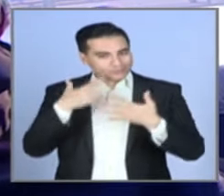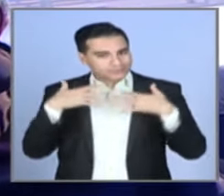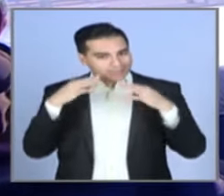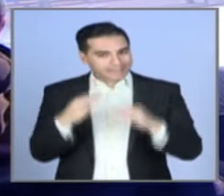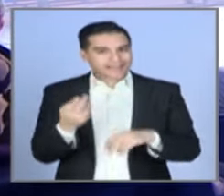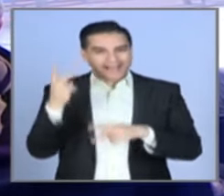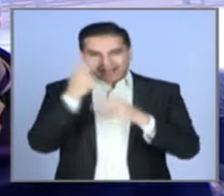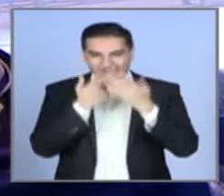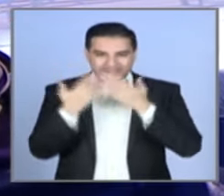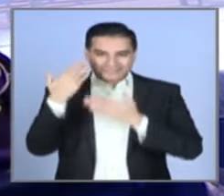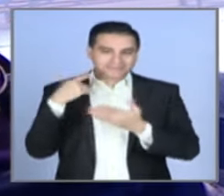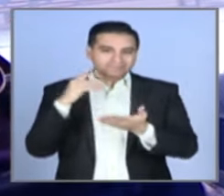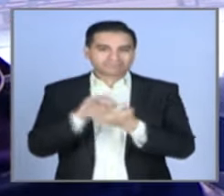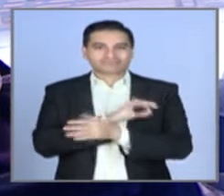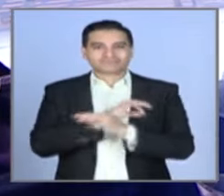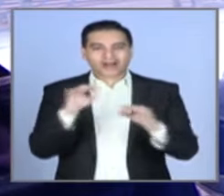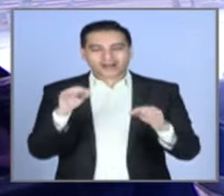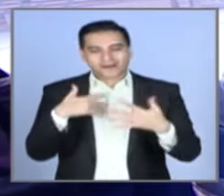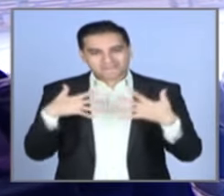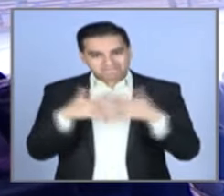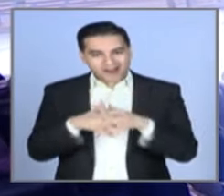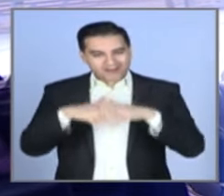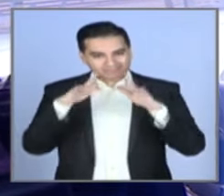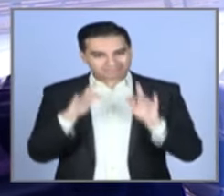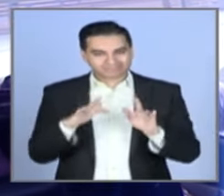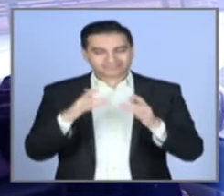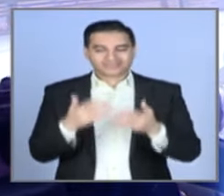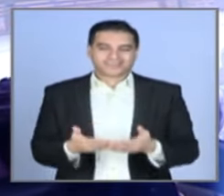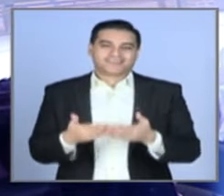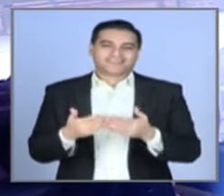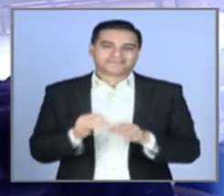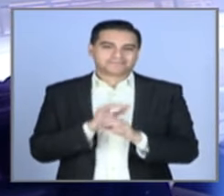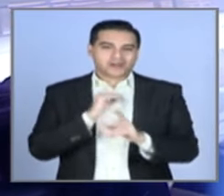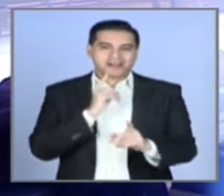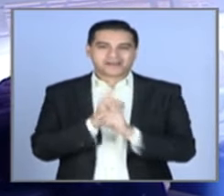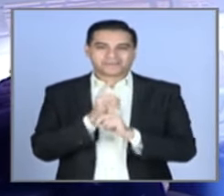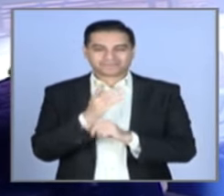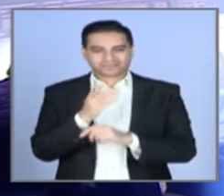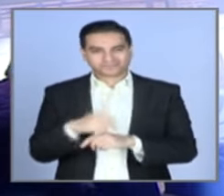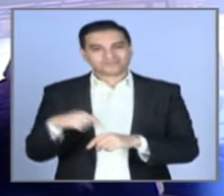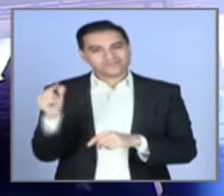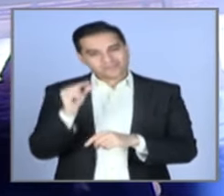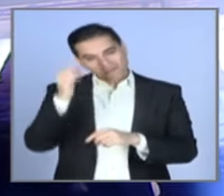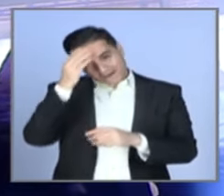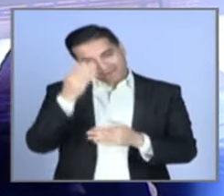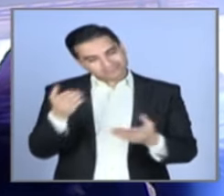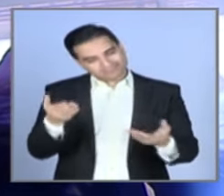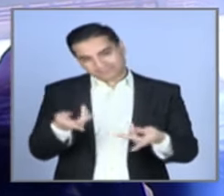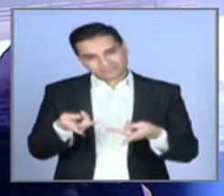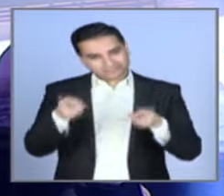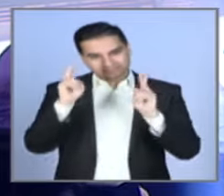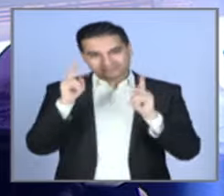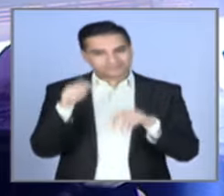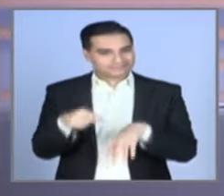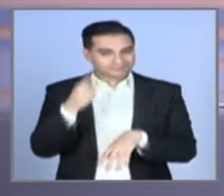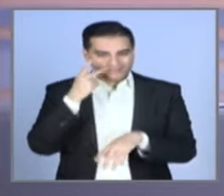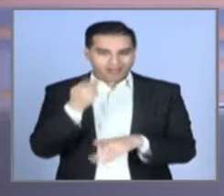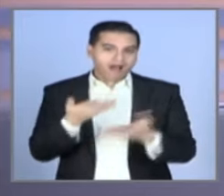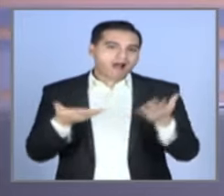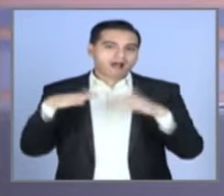كان حلم لينا ان احنا نوصل ونقعد زي ما بلال قال، ان احنا نوصل لغايه هنا، لغايه الكرسي، ونقعد قدام حضرتك او في البرنامج عموما. يعني برنامج من